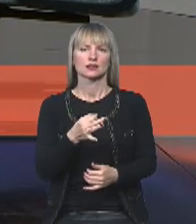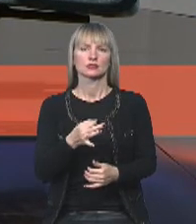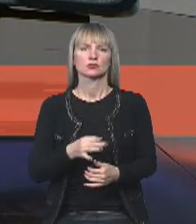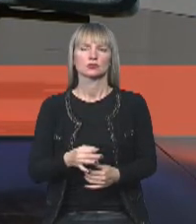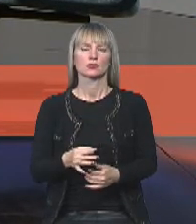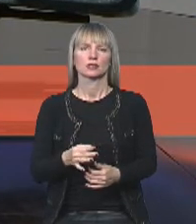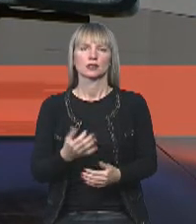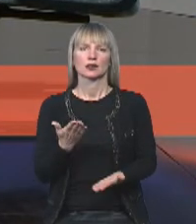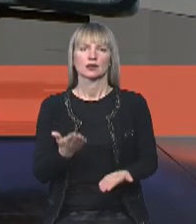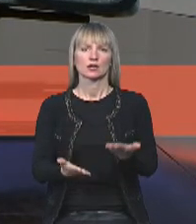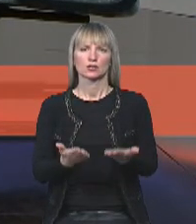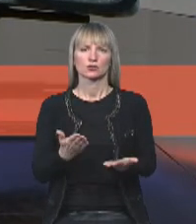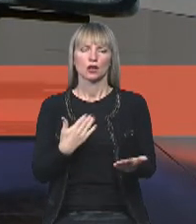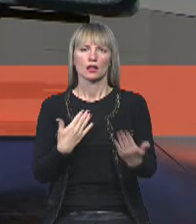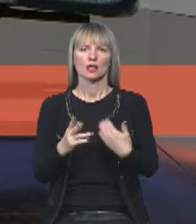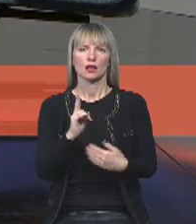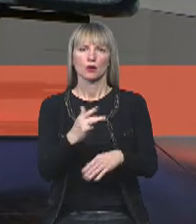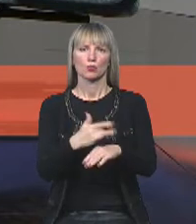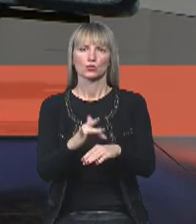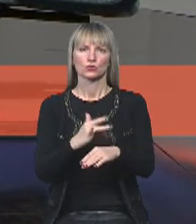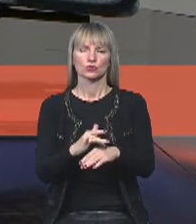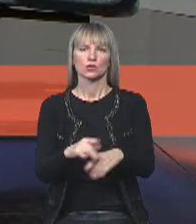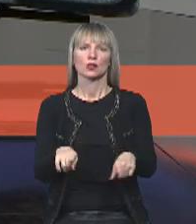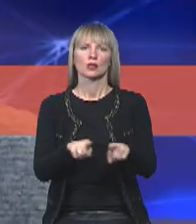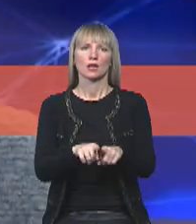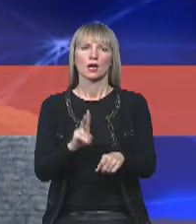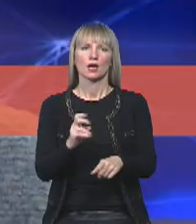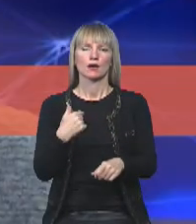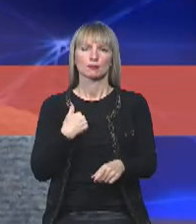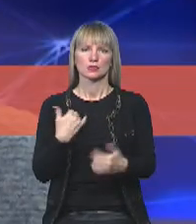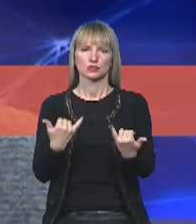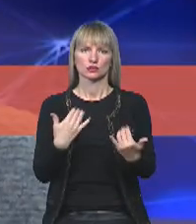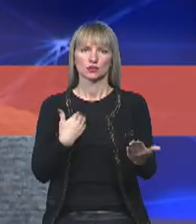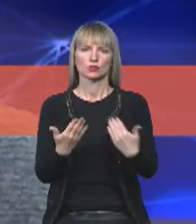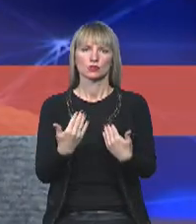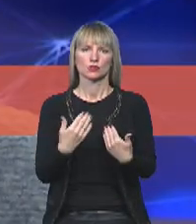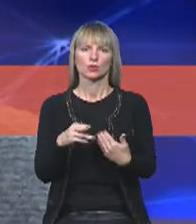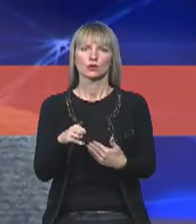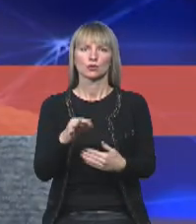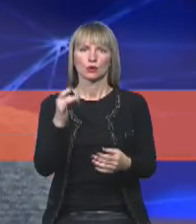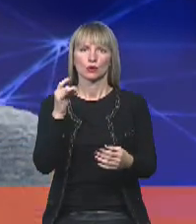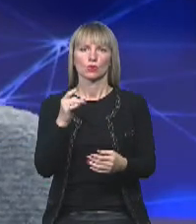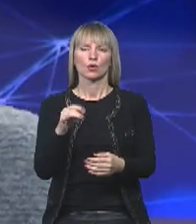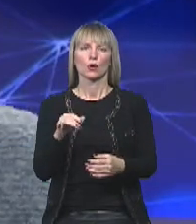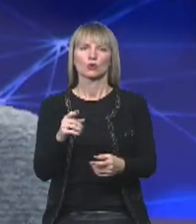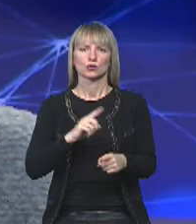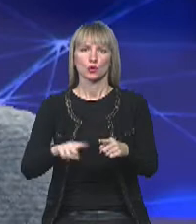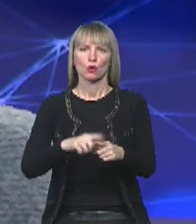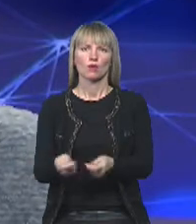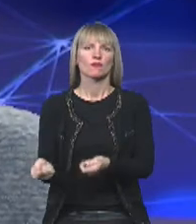доскажіть. Якщо відноситися до мусору так, як ми зараз відносимося, Скоро его возить будет некуда.